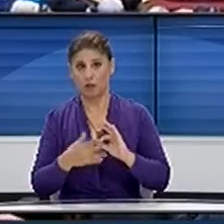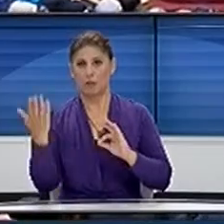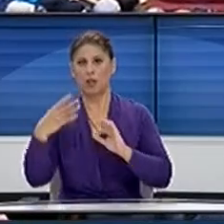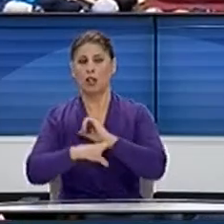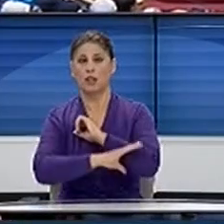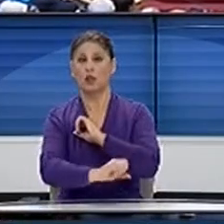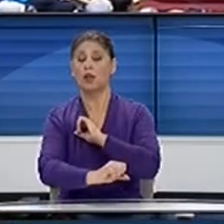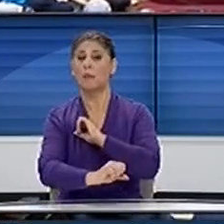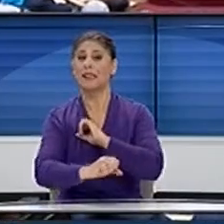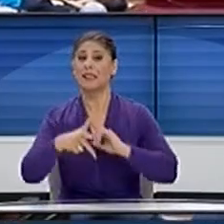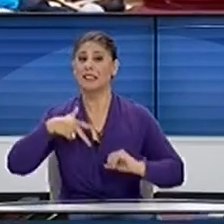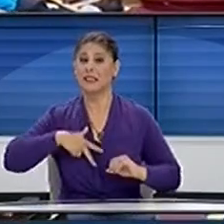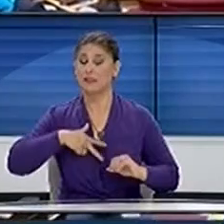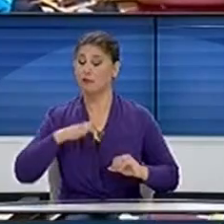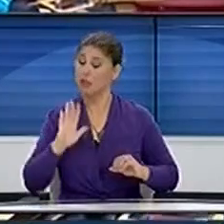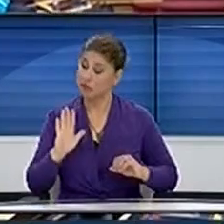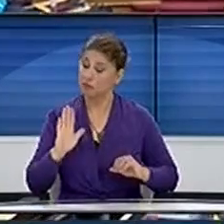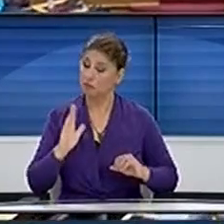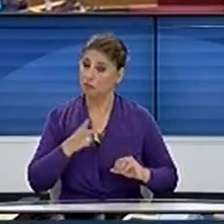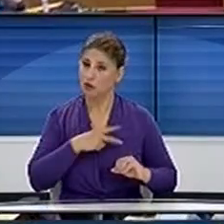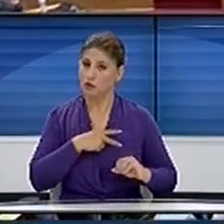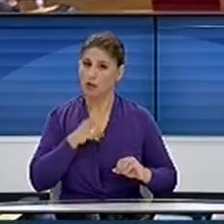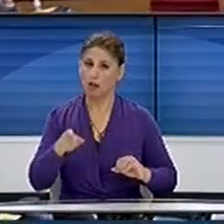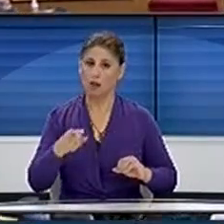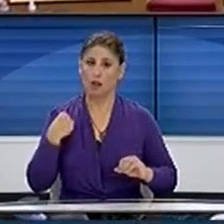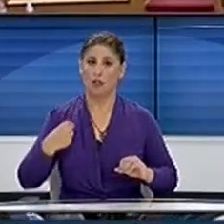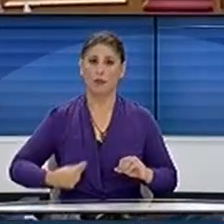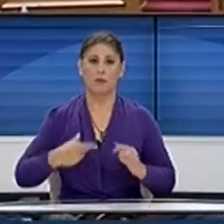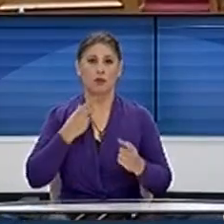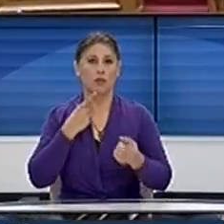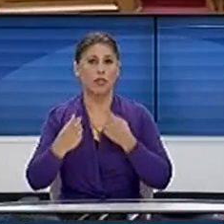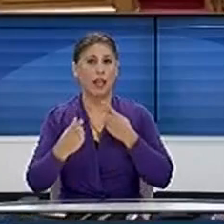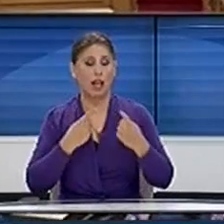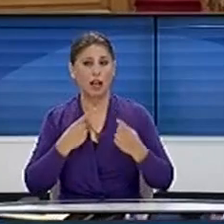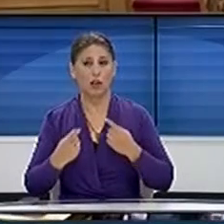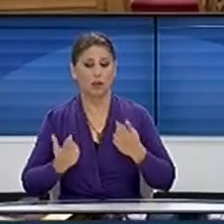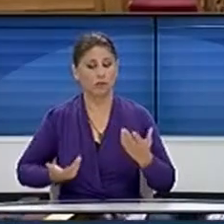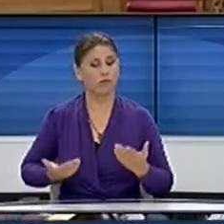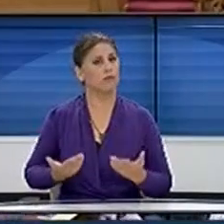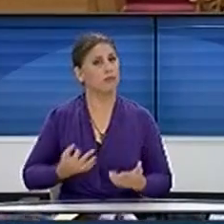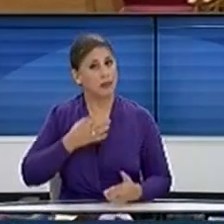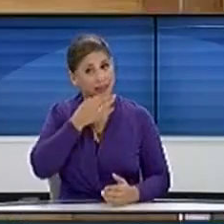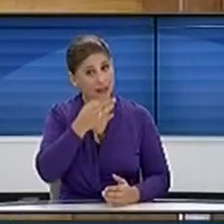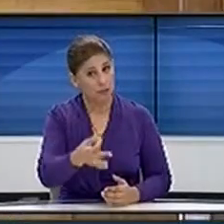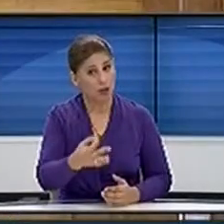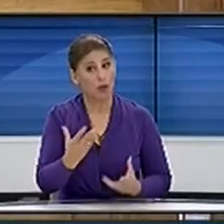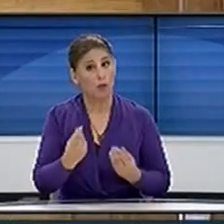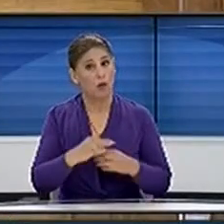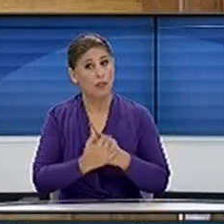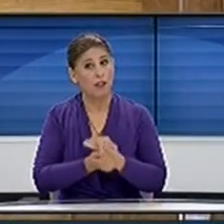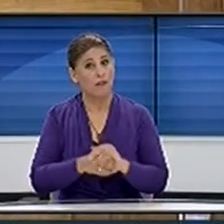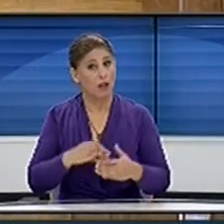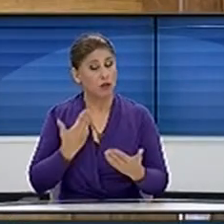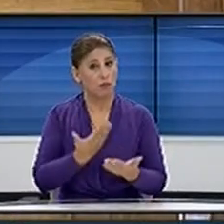Γενικός Γραμματέας της Κυβέρνησης ήταν, αν δεν κάνω λάθος, ο οποίος στο δημόσιο διάλογο κατέθεσε την πολύ ενδιαφέρουσα